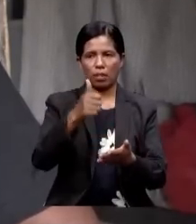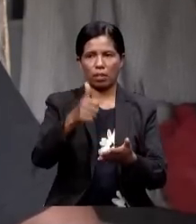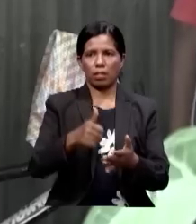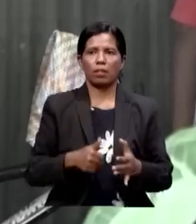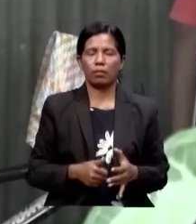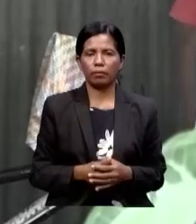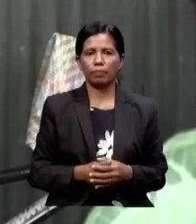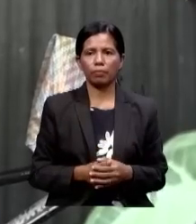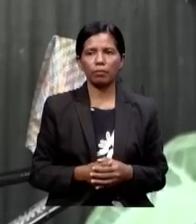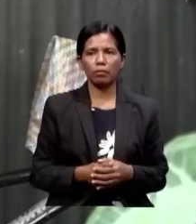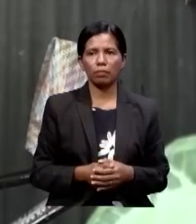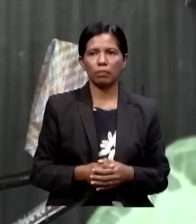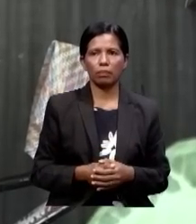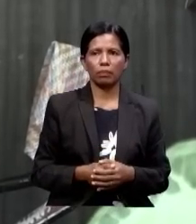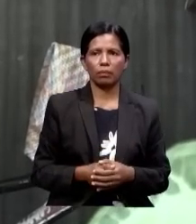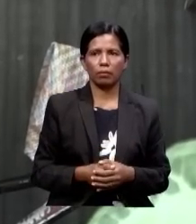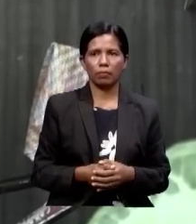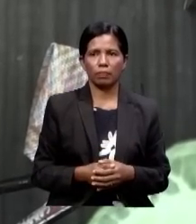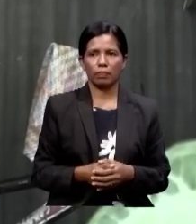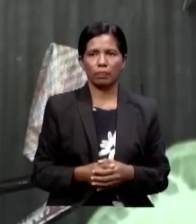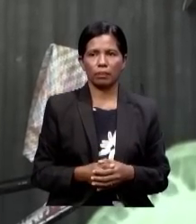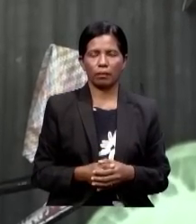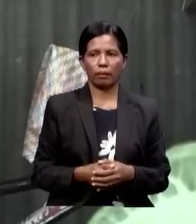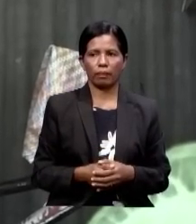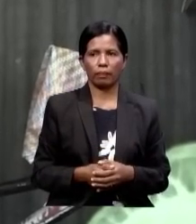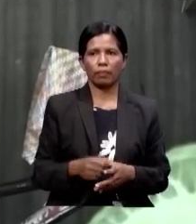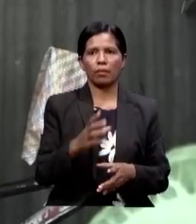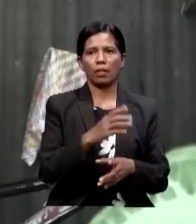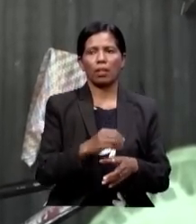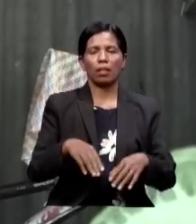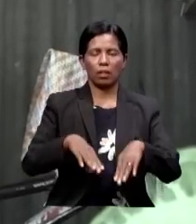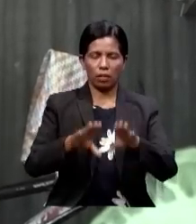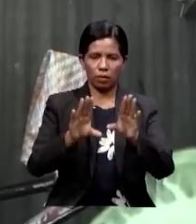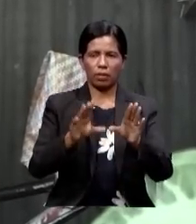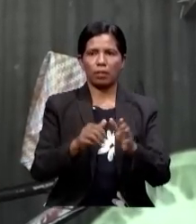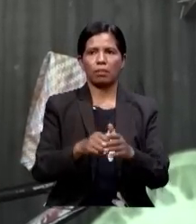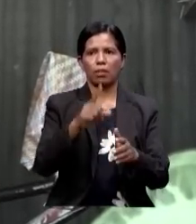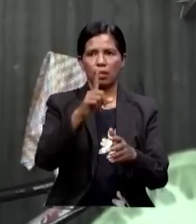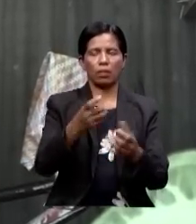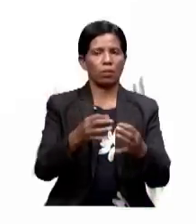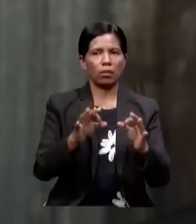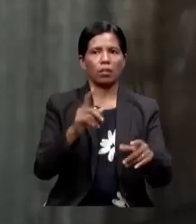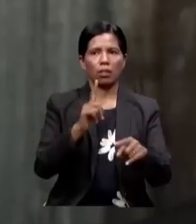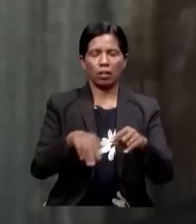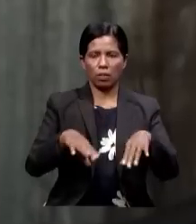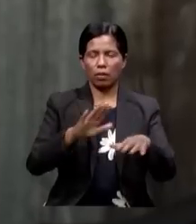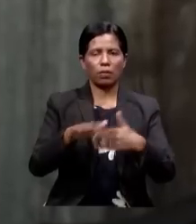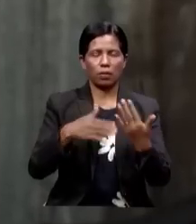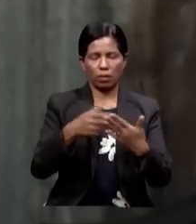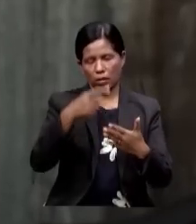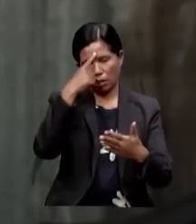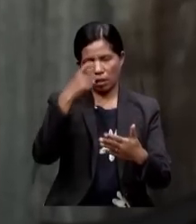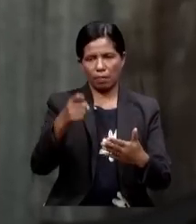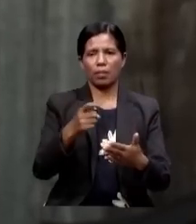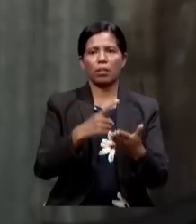te ha di jiji duni dan sa be fahe mak ida ho tu level tinggi fahe ho tu tama sera ne